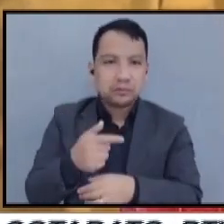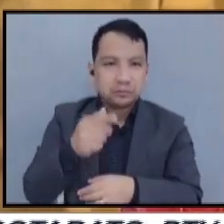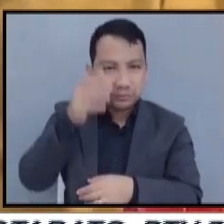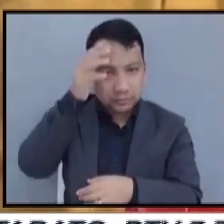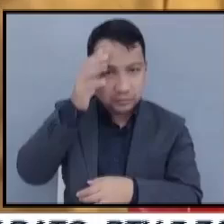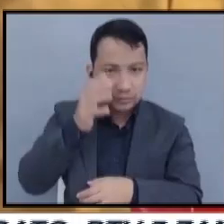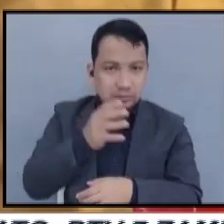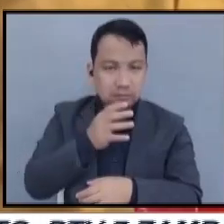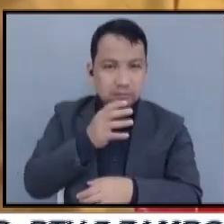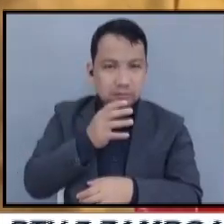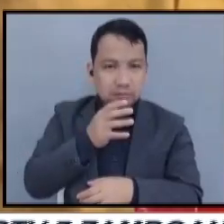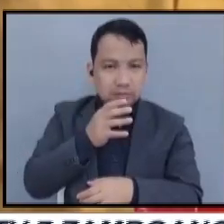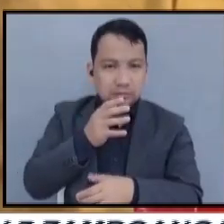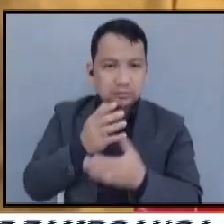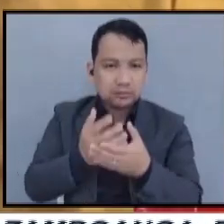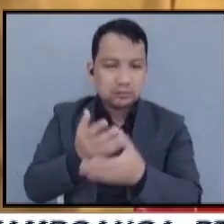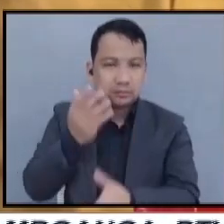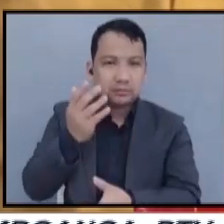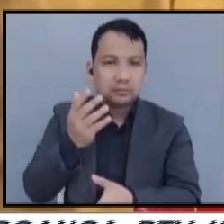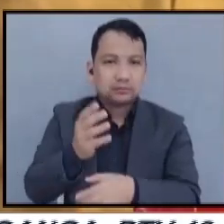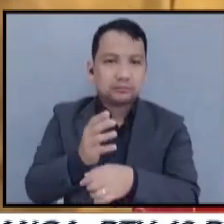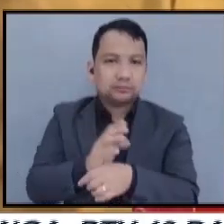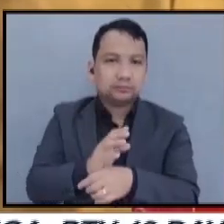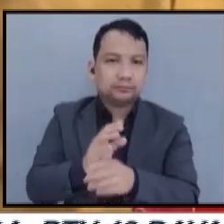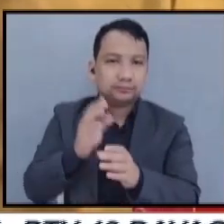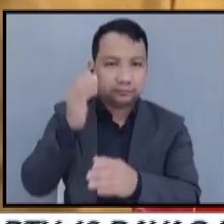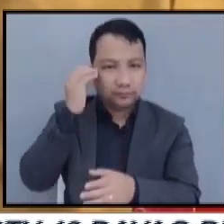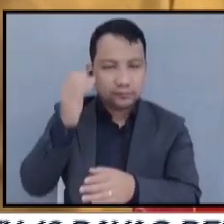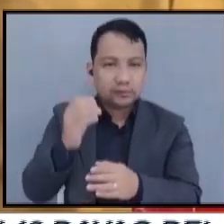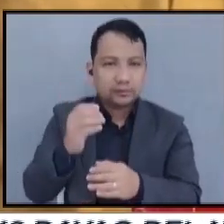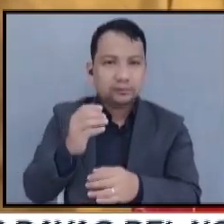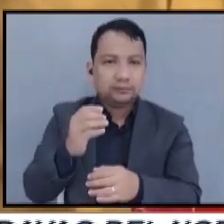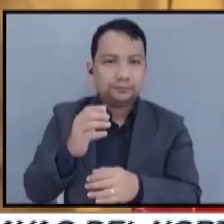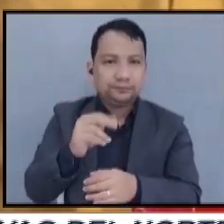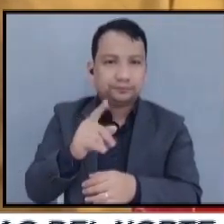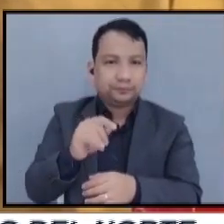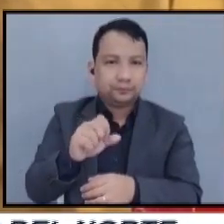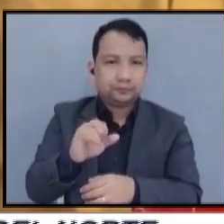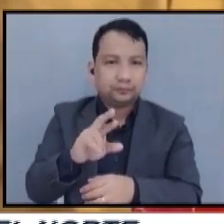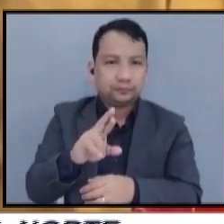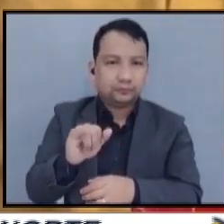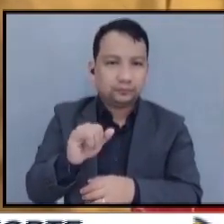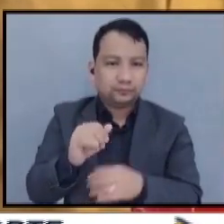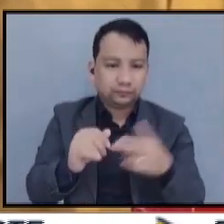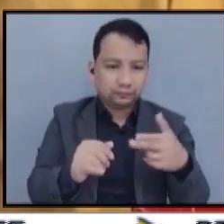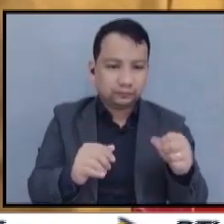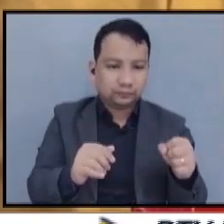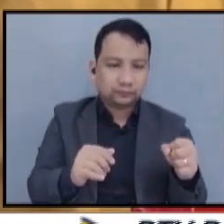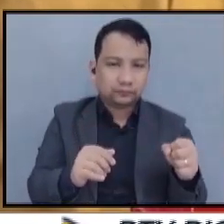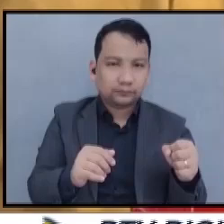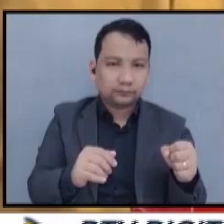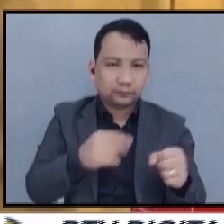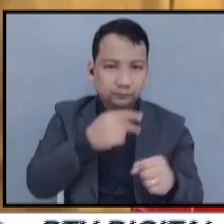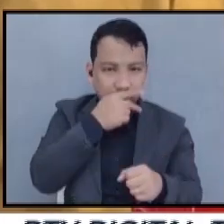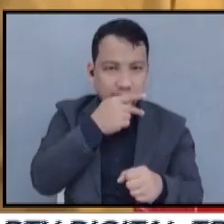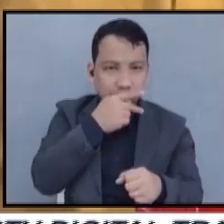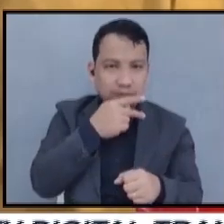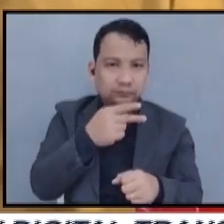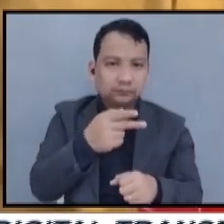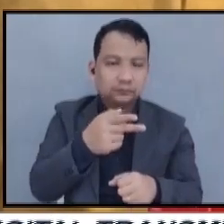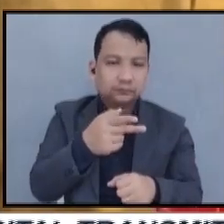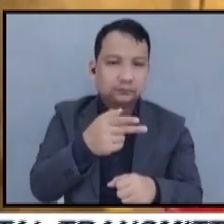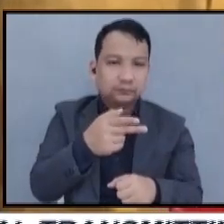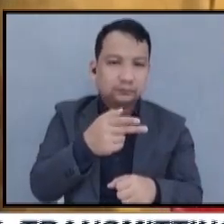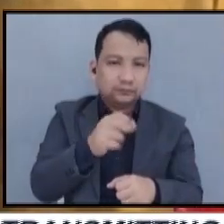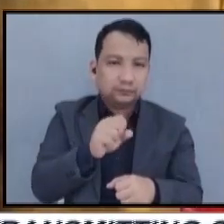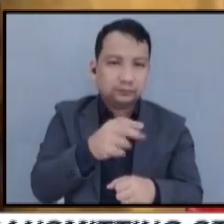glossy kasi multis yung concept natin kumbaga yyung high school dito is private private school no field